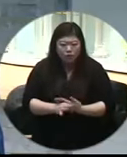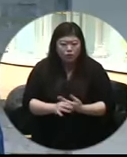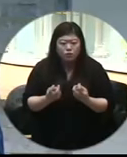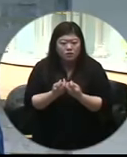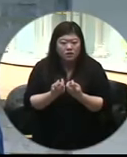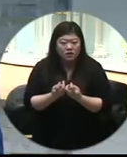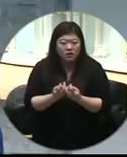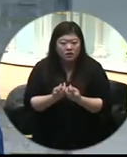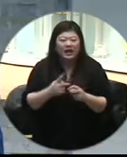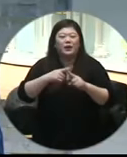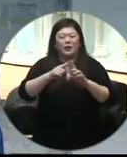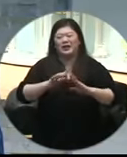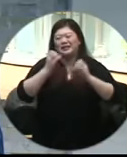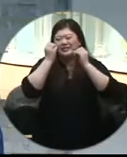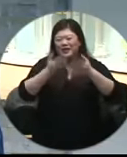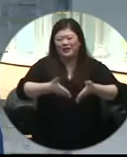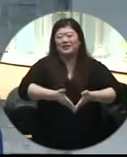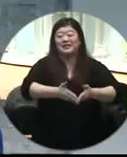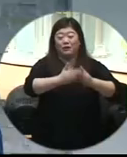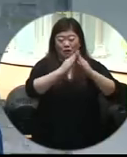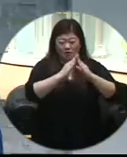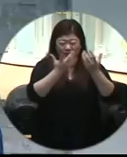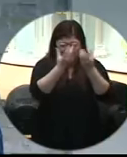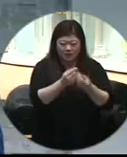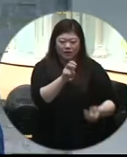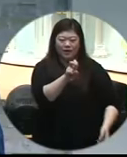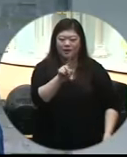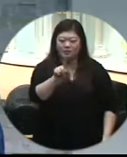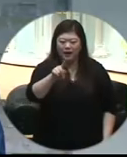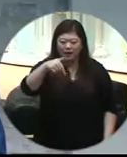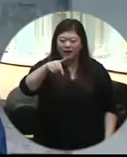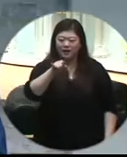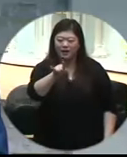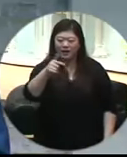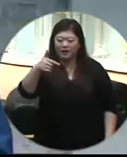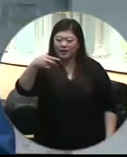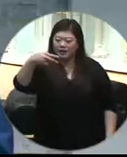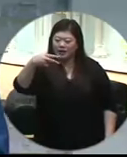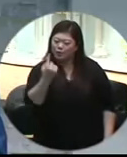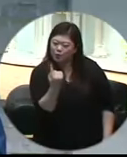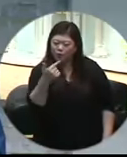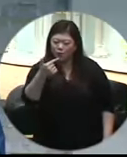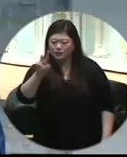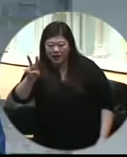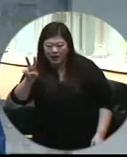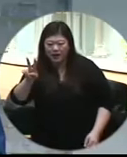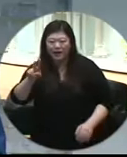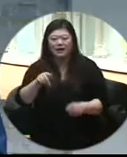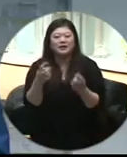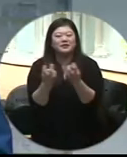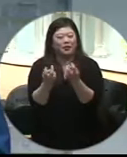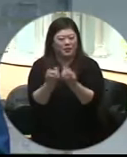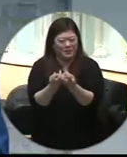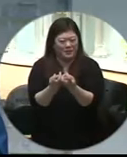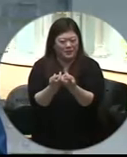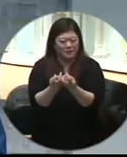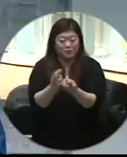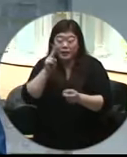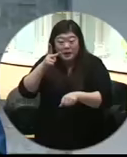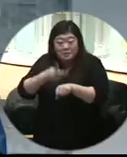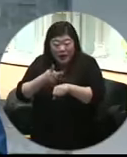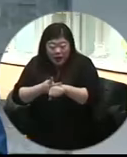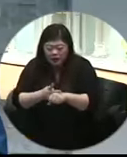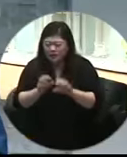교회를 세우는 겁니다. 교회를. 그게 주로 마게도냐 전략이었어요. 마게도냐에 가서 한번 교회를 세웠어요. 바울이